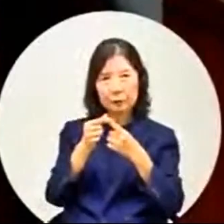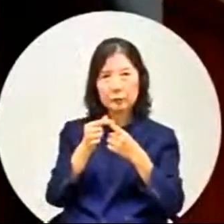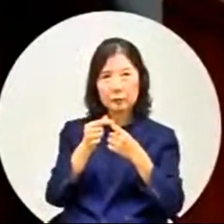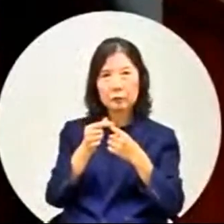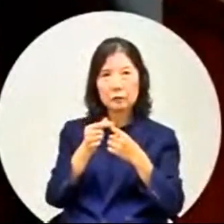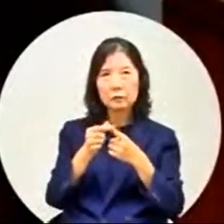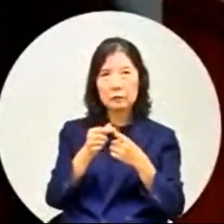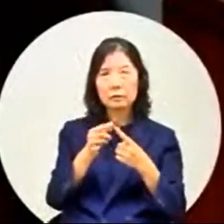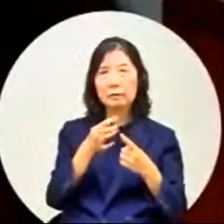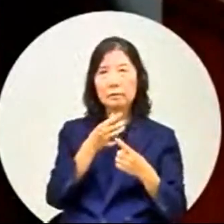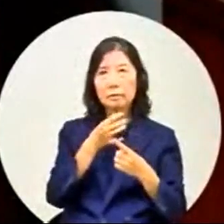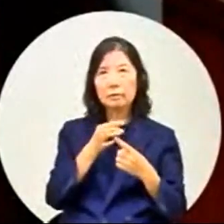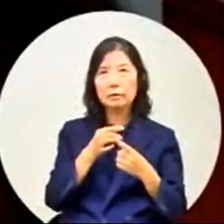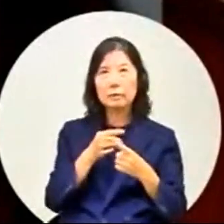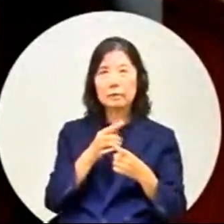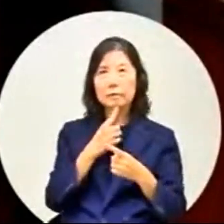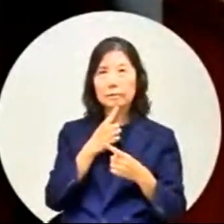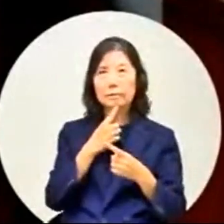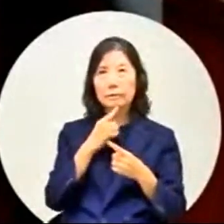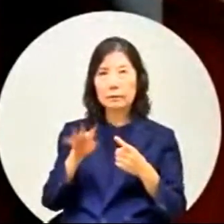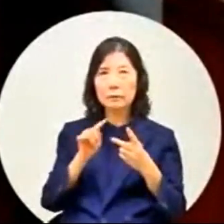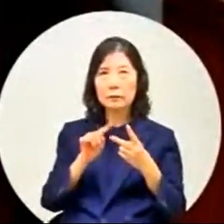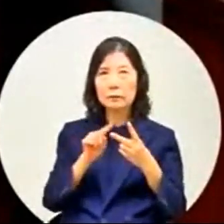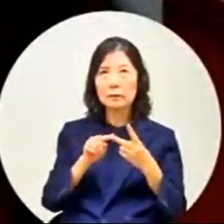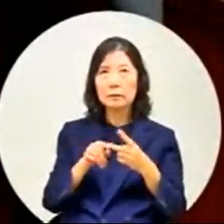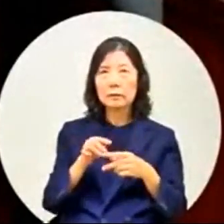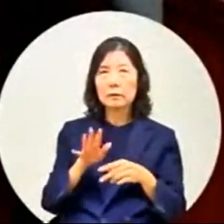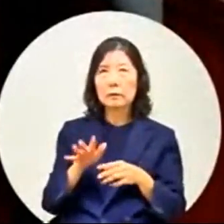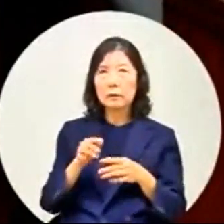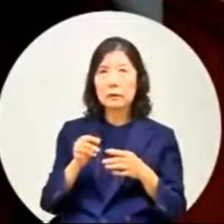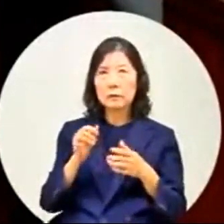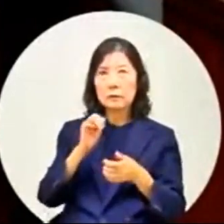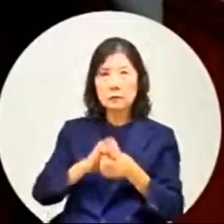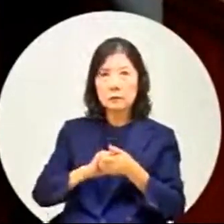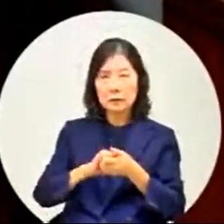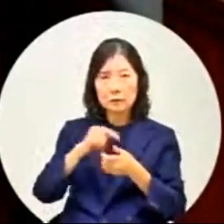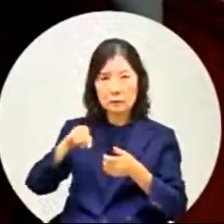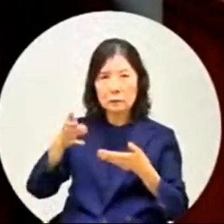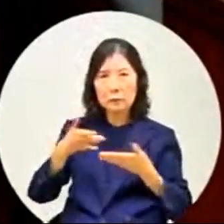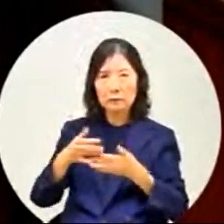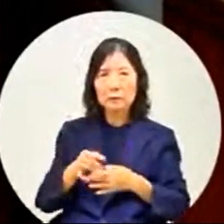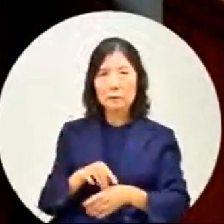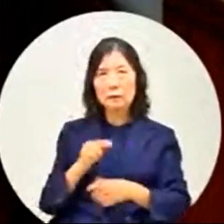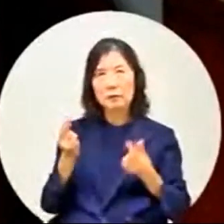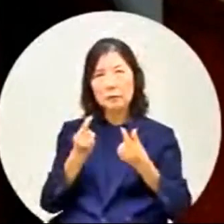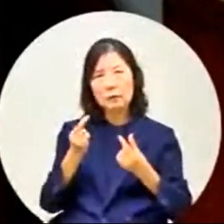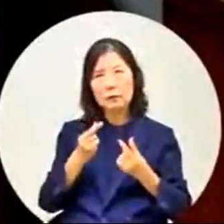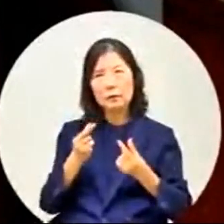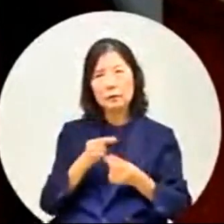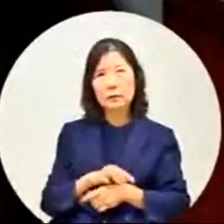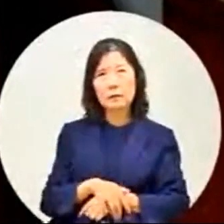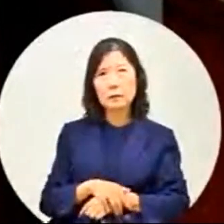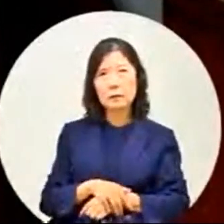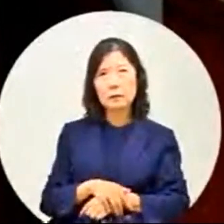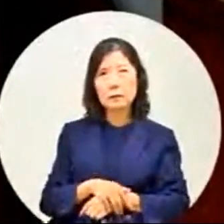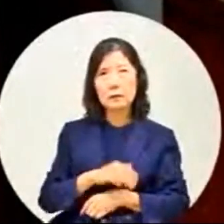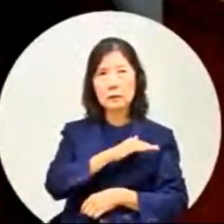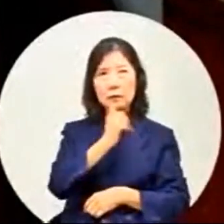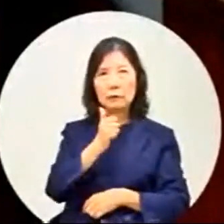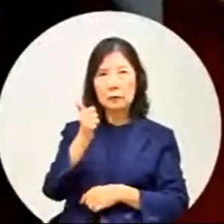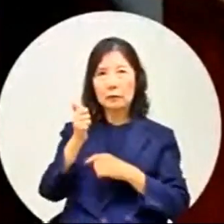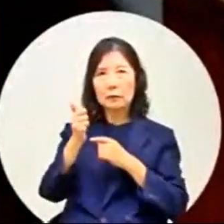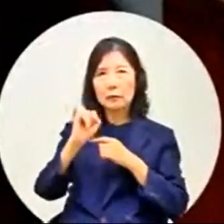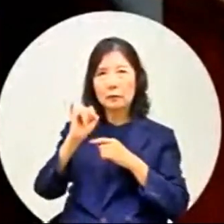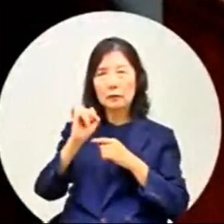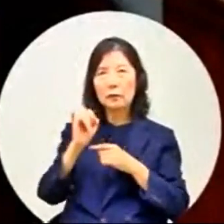个疑云。还有我们也要问了，当初在这个决策者的时候，我们好像在邱议员他也很